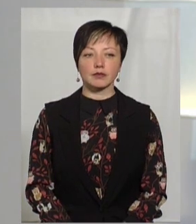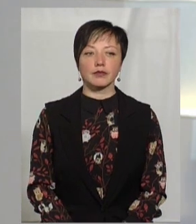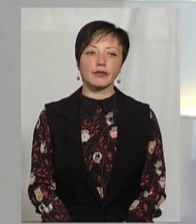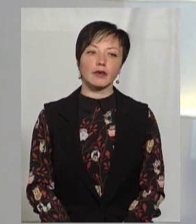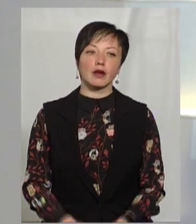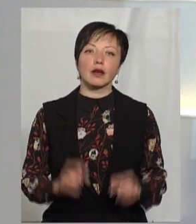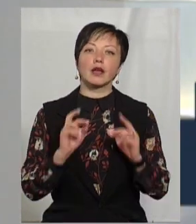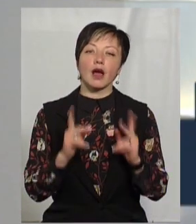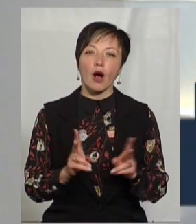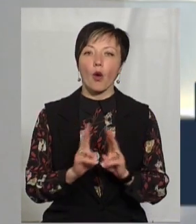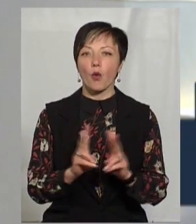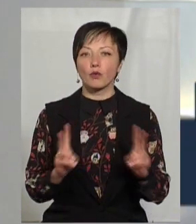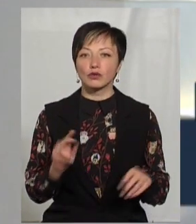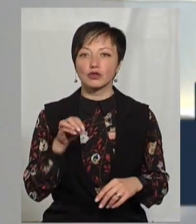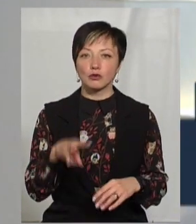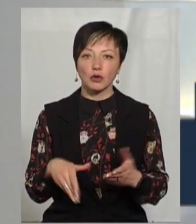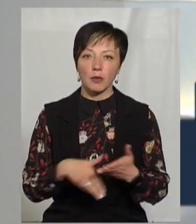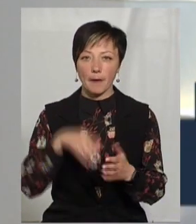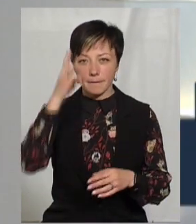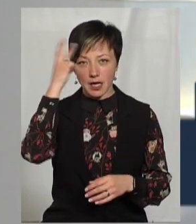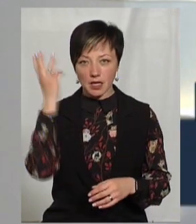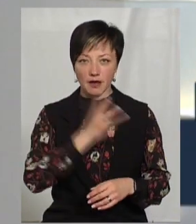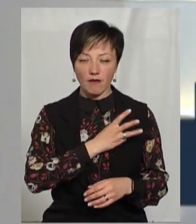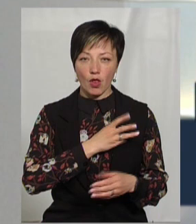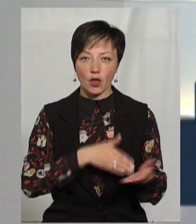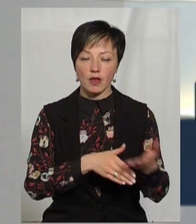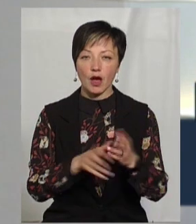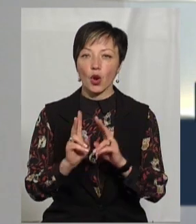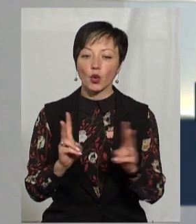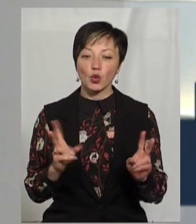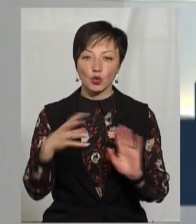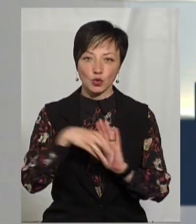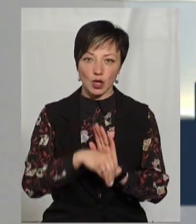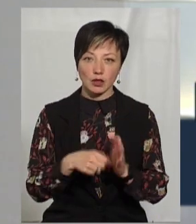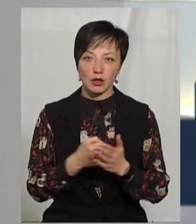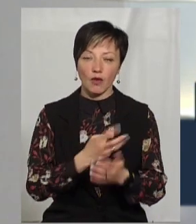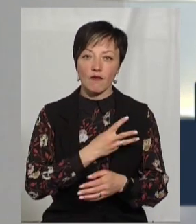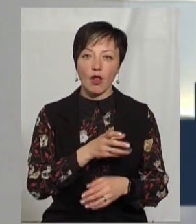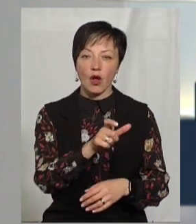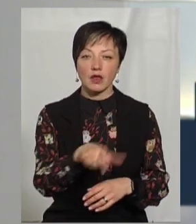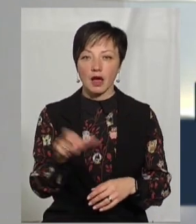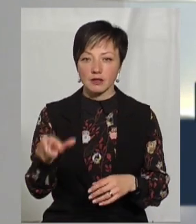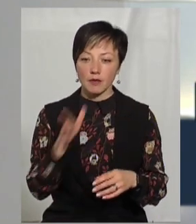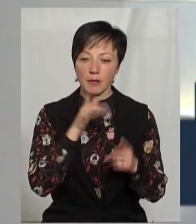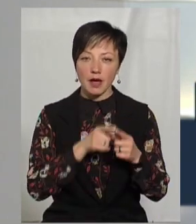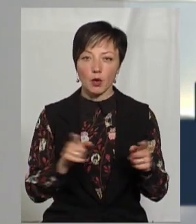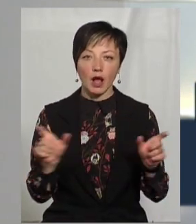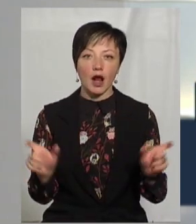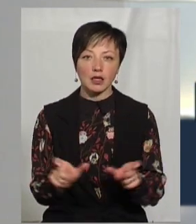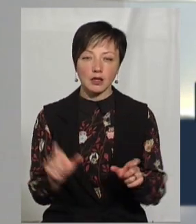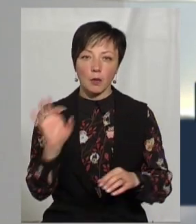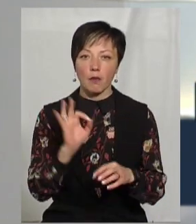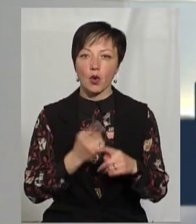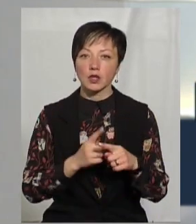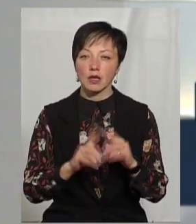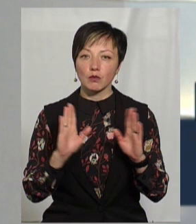Як, кому і чим допомагають хмельницькі волонтери, хто долучається до волонтерства в період карантину? Про